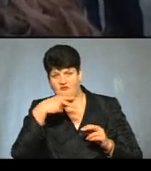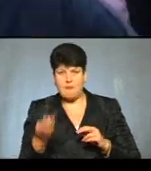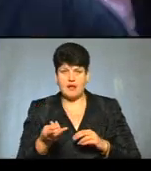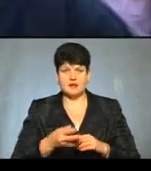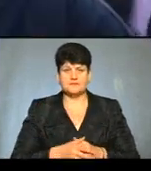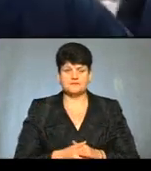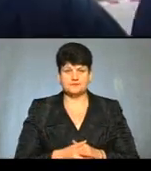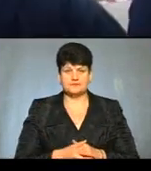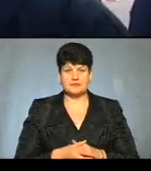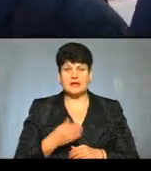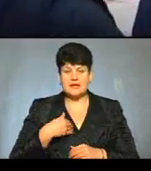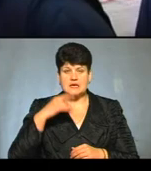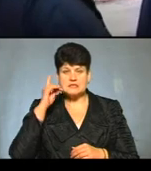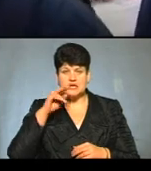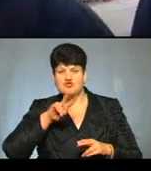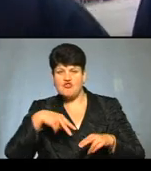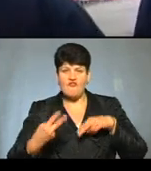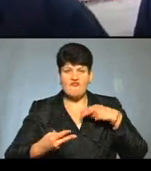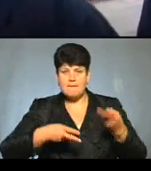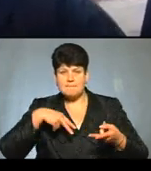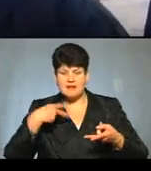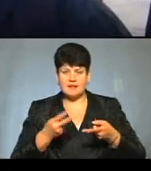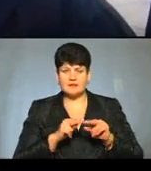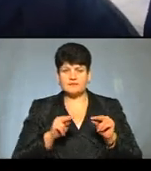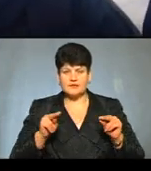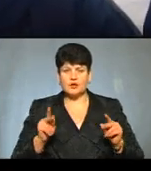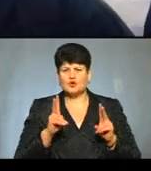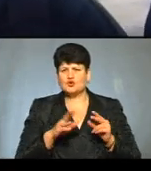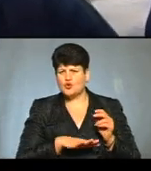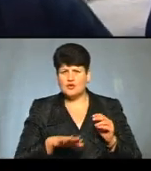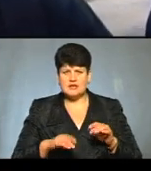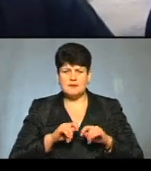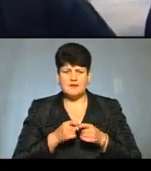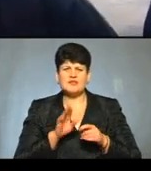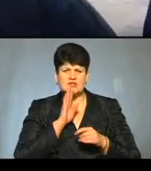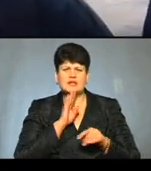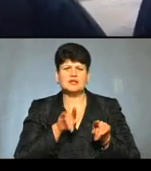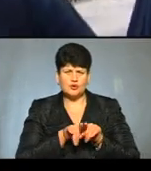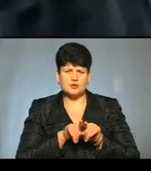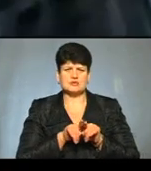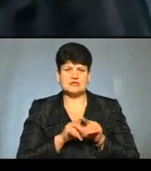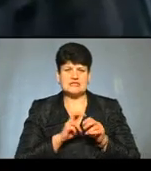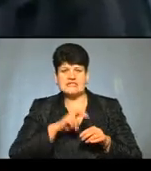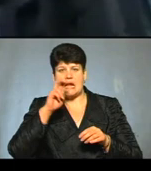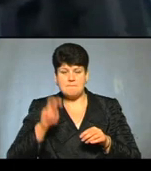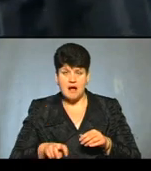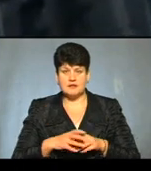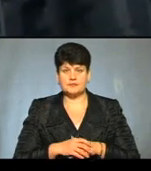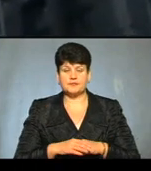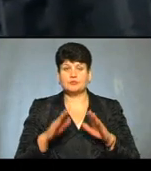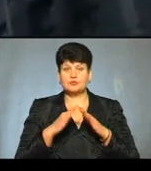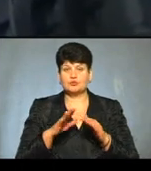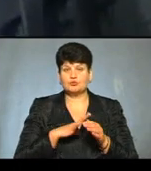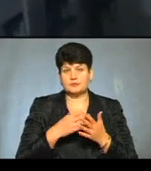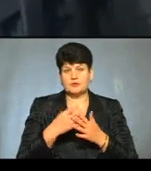впала. Я знаю, що випадали наші викладачі. Хтось ноги зламав. Дівчата також стрибали. В будівлі на момент